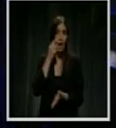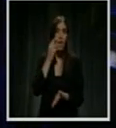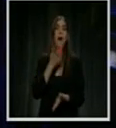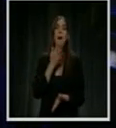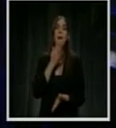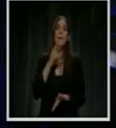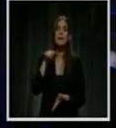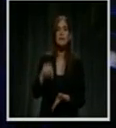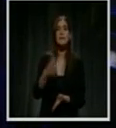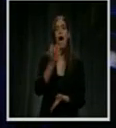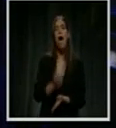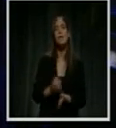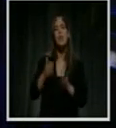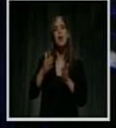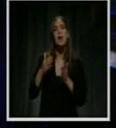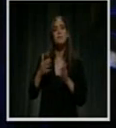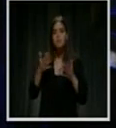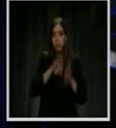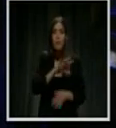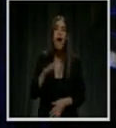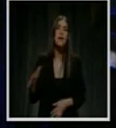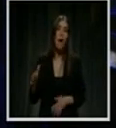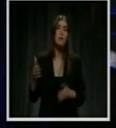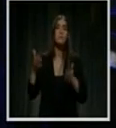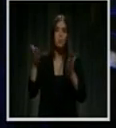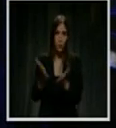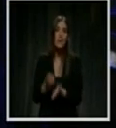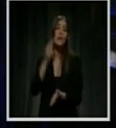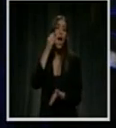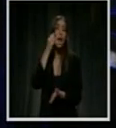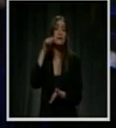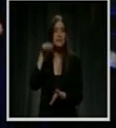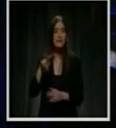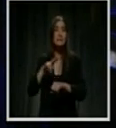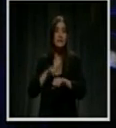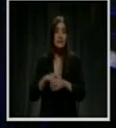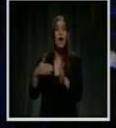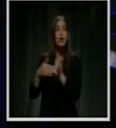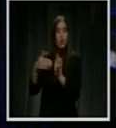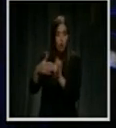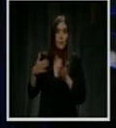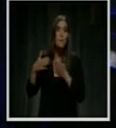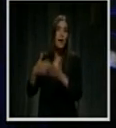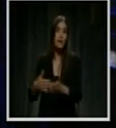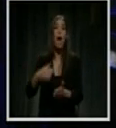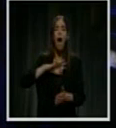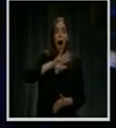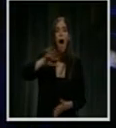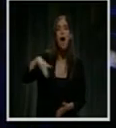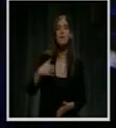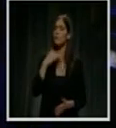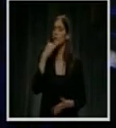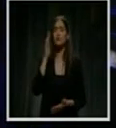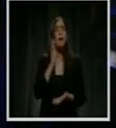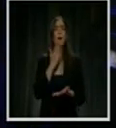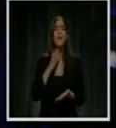Marsa Skala bħala li fiha tista' ssir Marina u konna aħna mhux wara l-elezzjoni lanqas kif qatt inti. Illi qabel